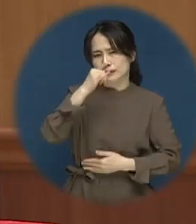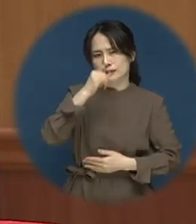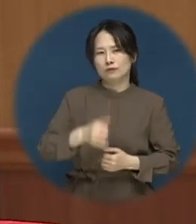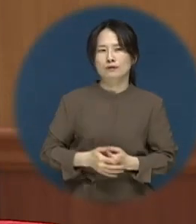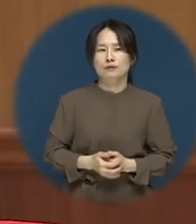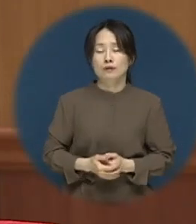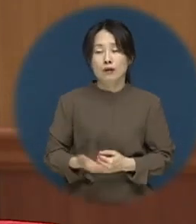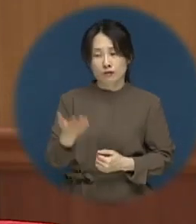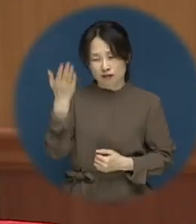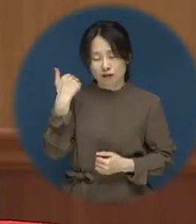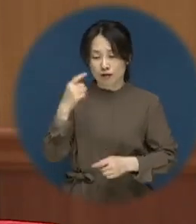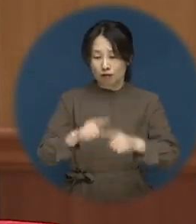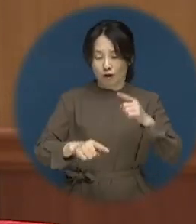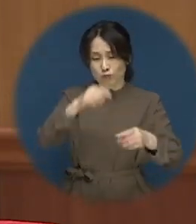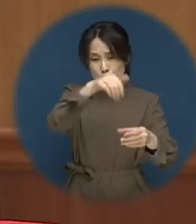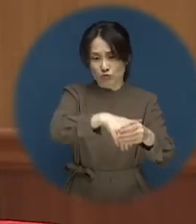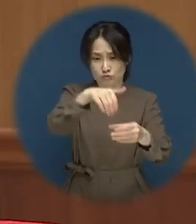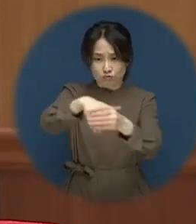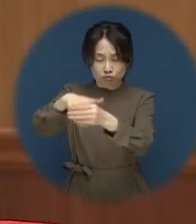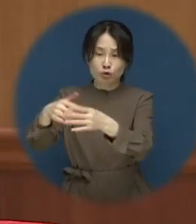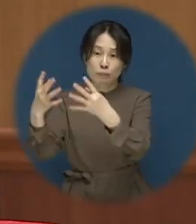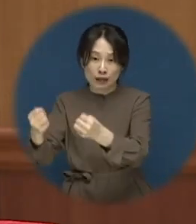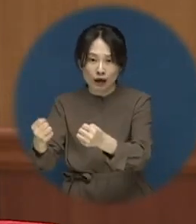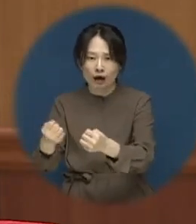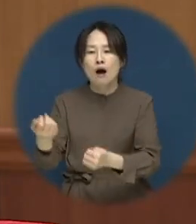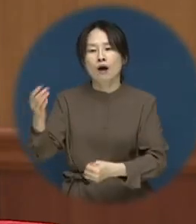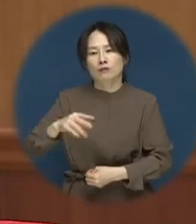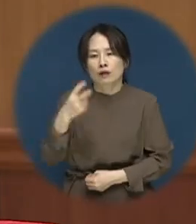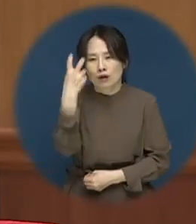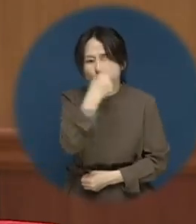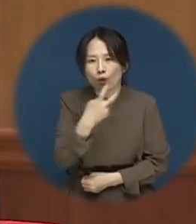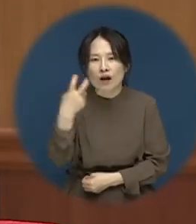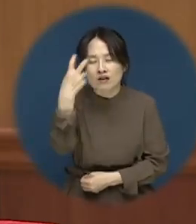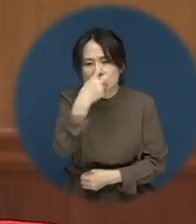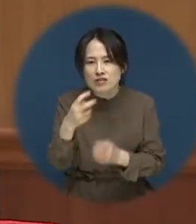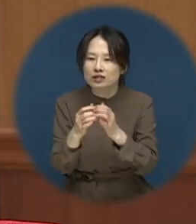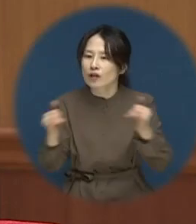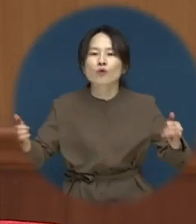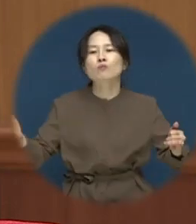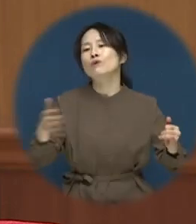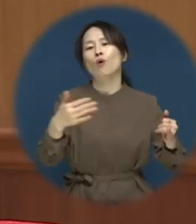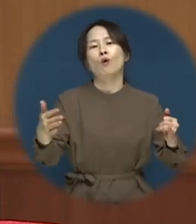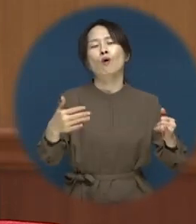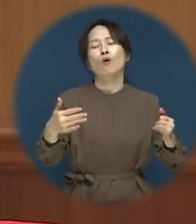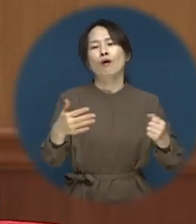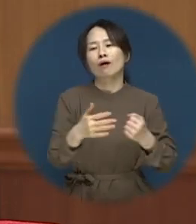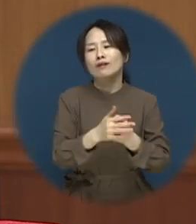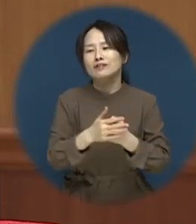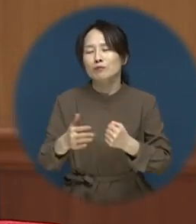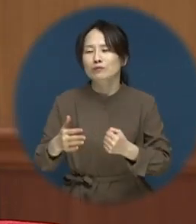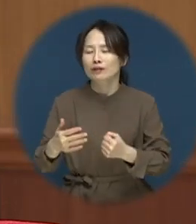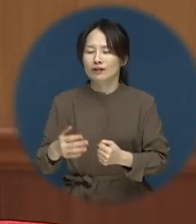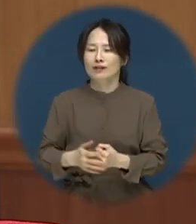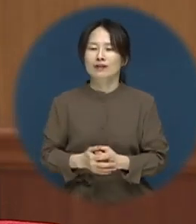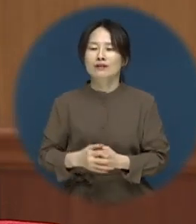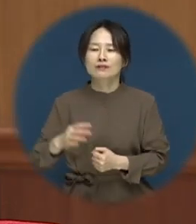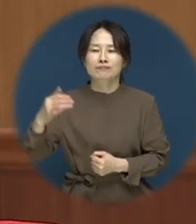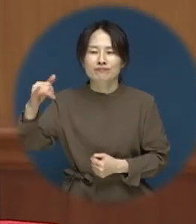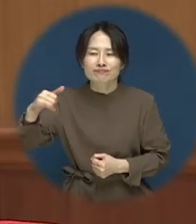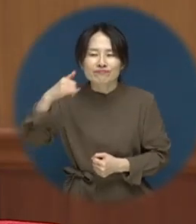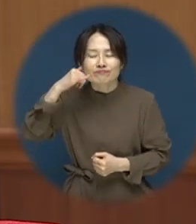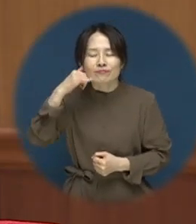많을 때니까요. 연락을 하면 우린 관리 안 한다. 처음 그렇게 이제 답이 오는 거죠. 네. 그러니까 어쩔 수 없이 이제 저한테 연락이 온